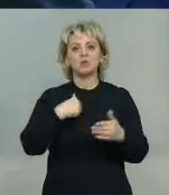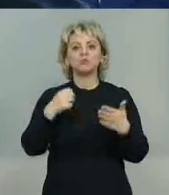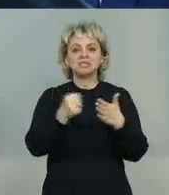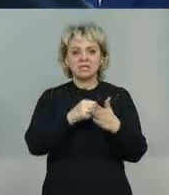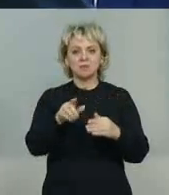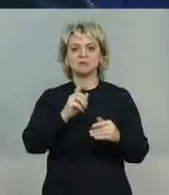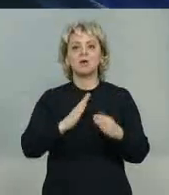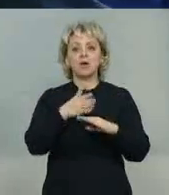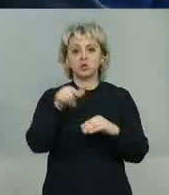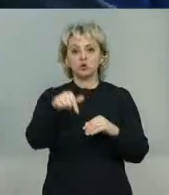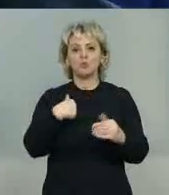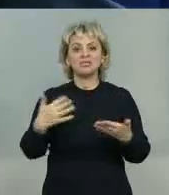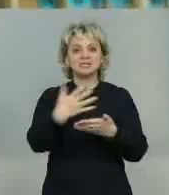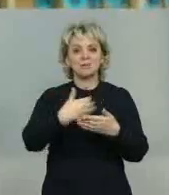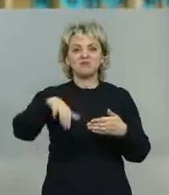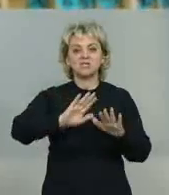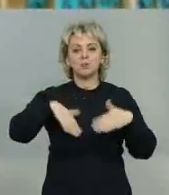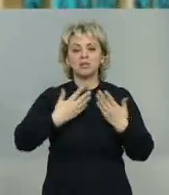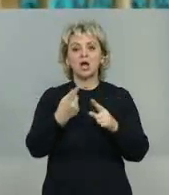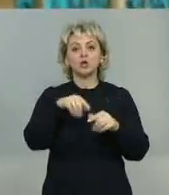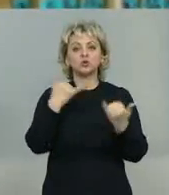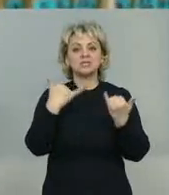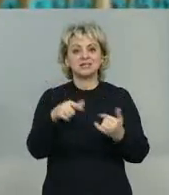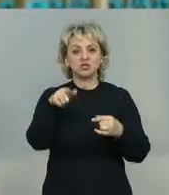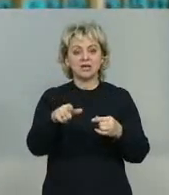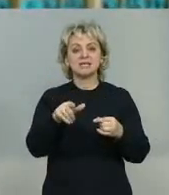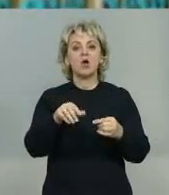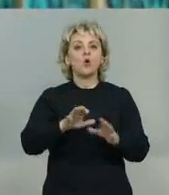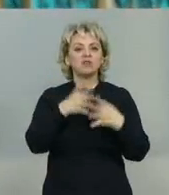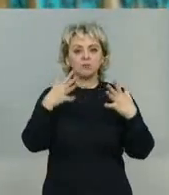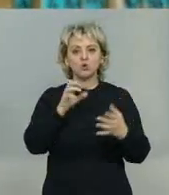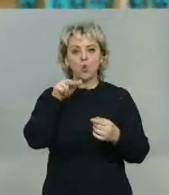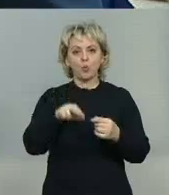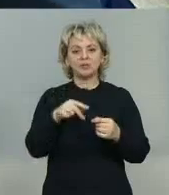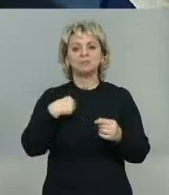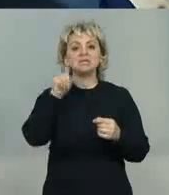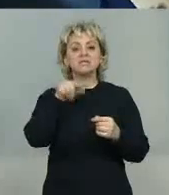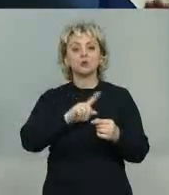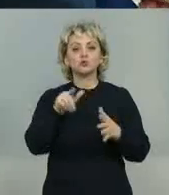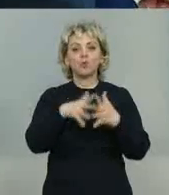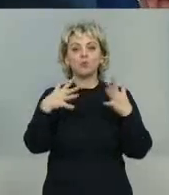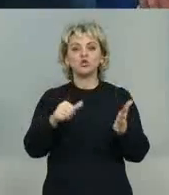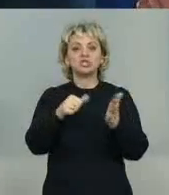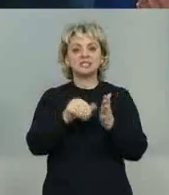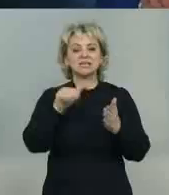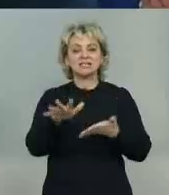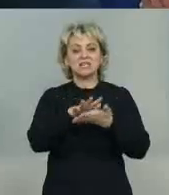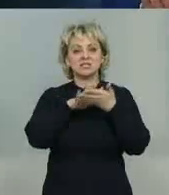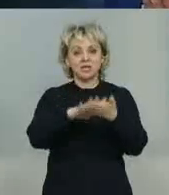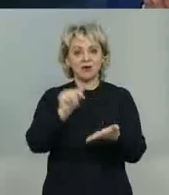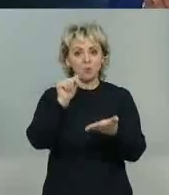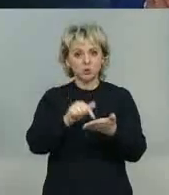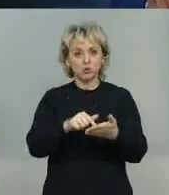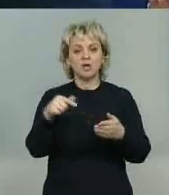стремимся и к этому подойдем. Мы собираем все предложения, которые сейчас на местах. У вас колоссальный опыт. Мы знаем, что у вас больше 6 тысяч заявок